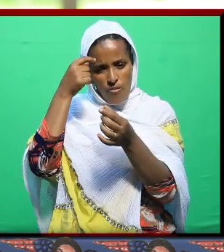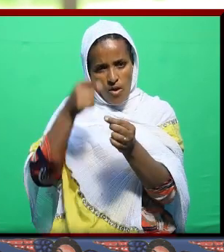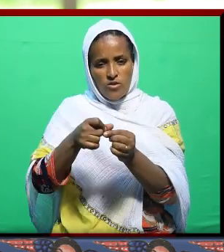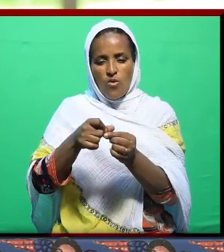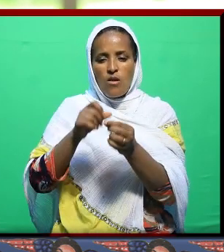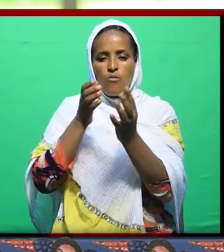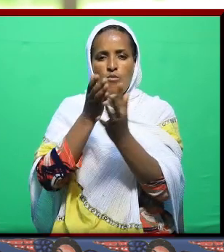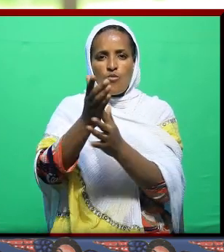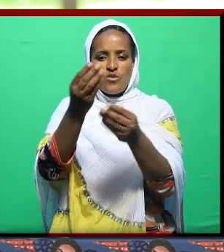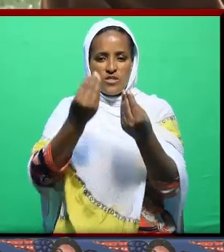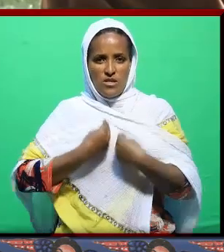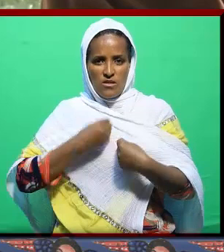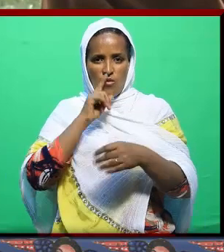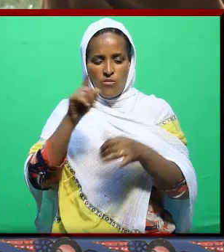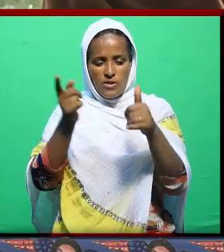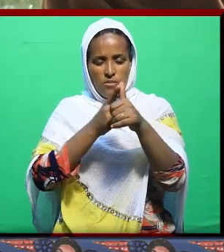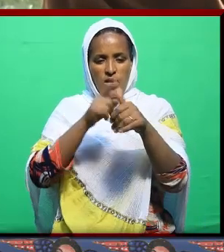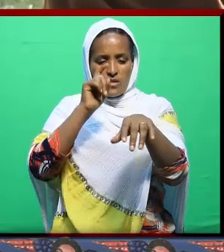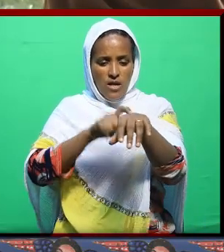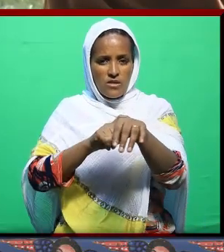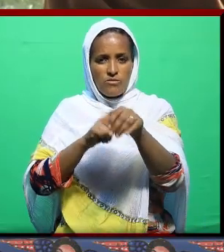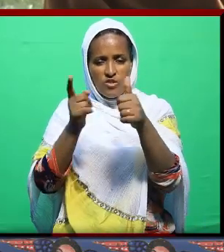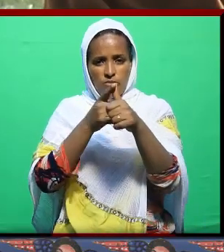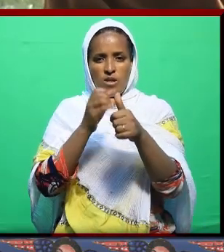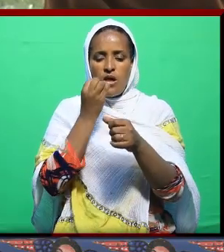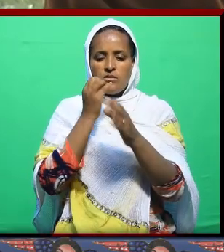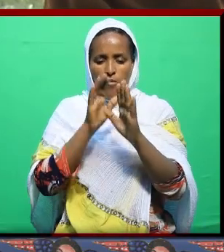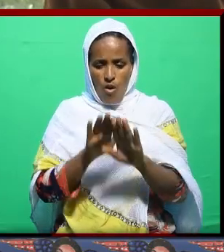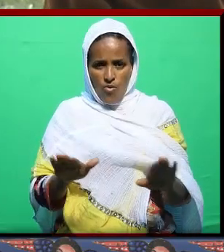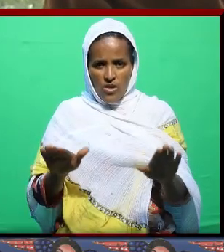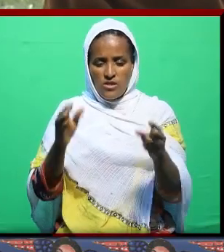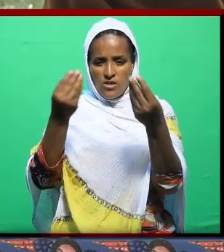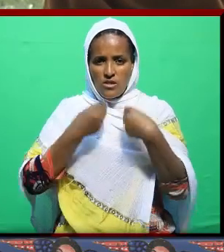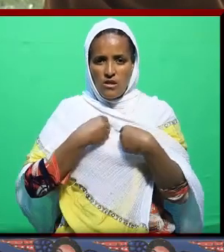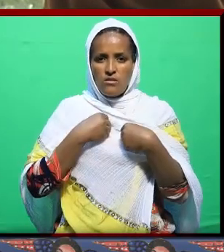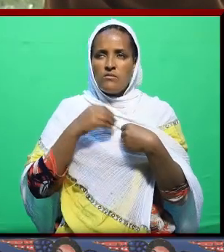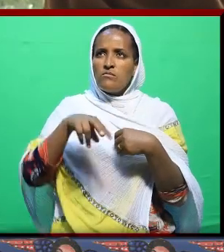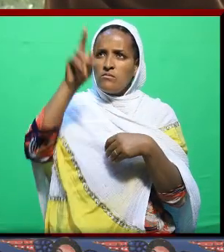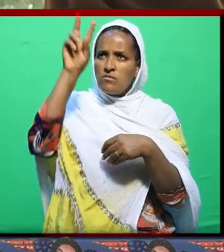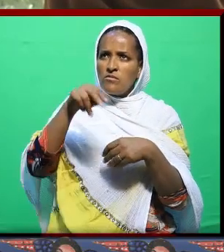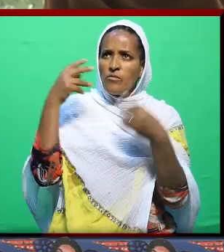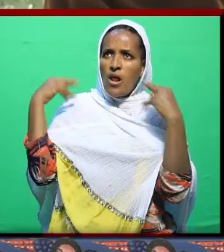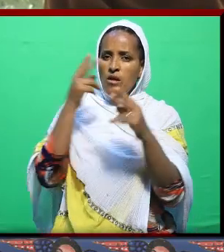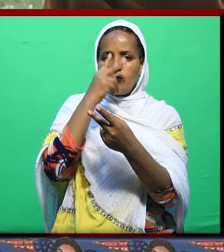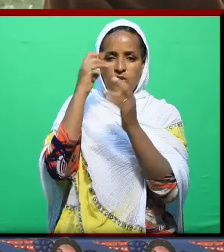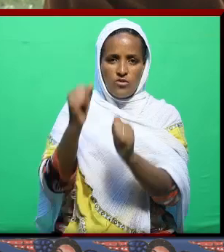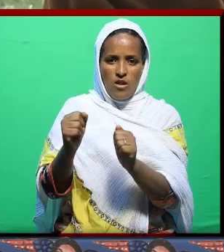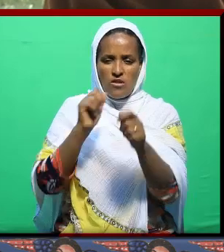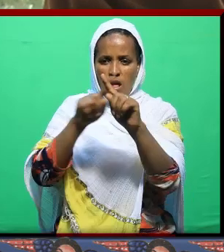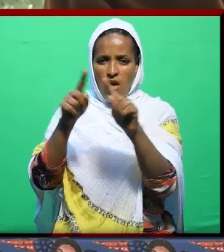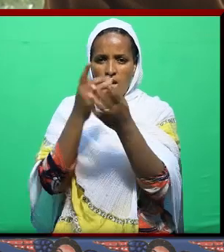በማስተዋል መልኩ ሲሰጠ ነው። ግን በመጀመሪያ ሰዓት ጽማዌ ሲሰጠን መላእክት ሲወጡ ሲወርዱ ማየት ይችላል። አንድ ሰው